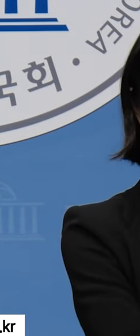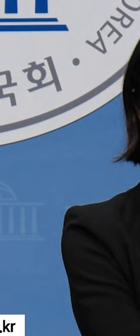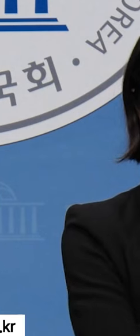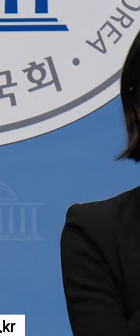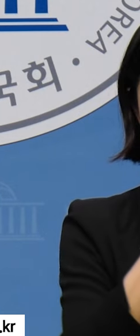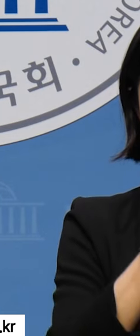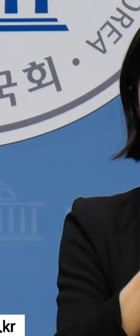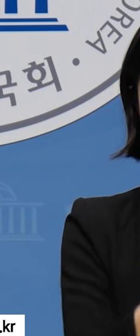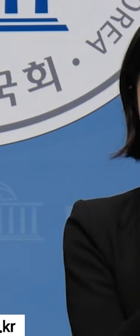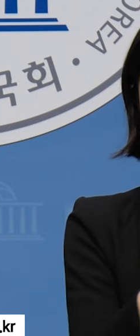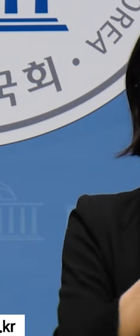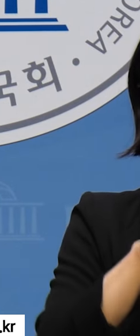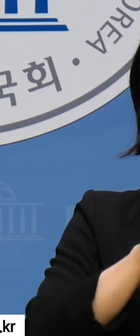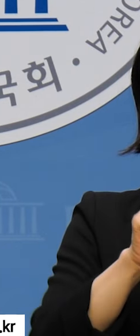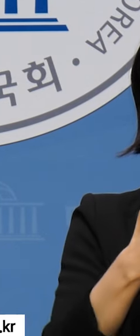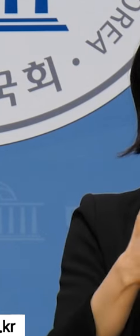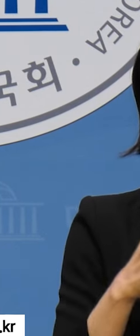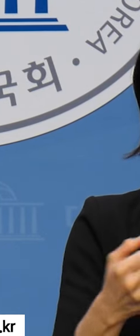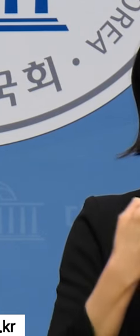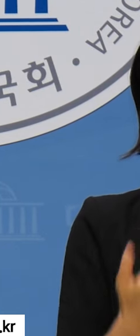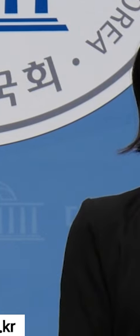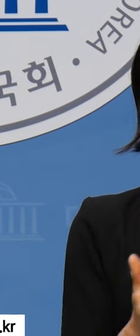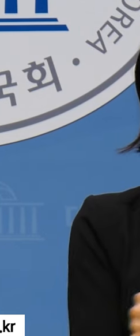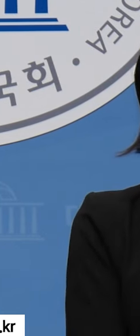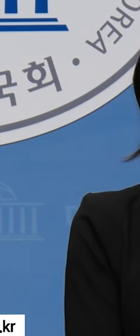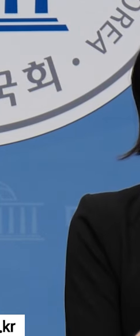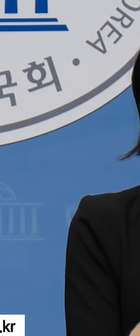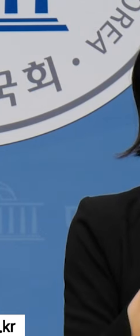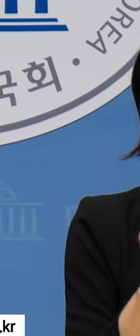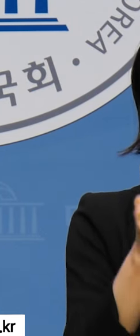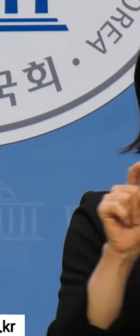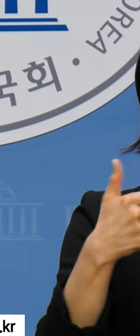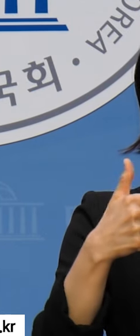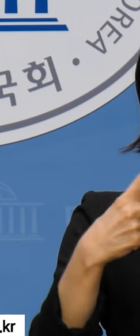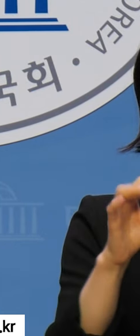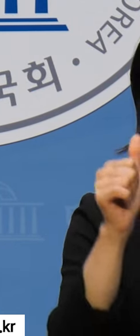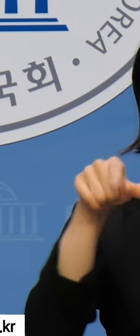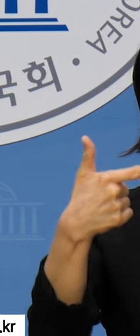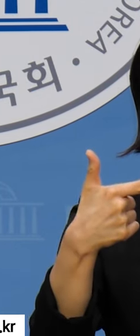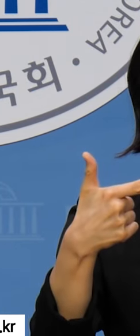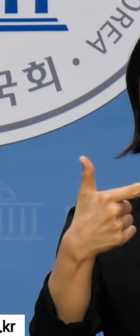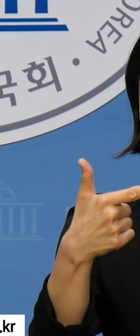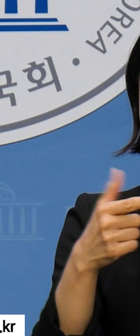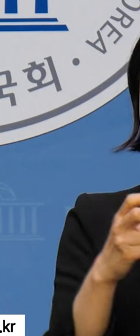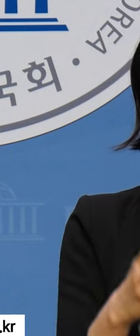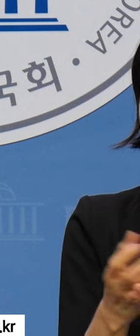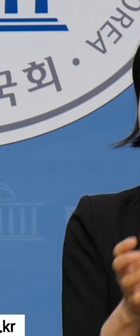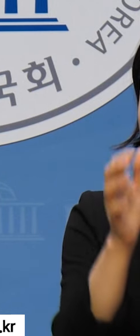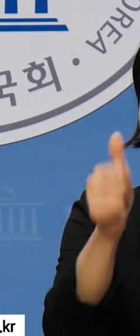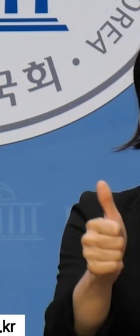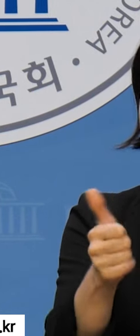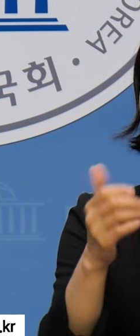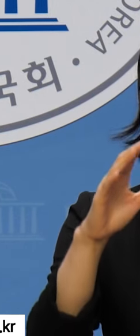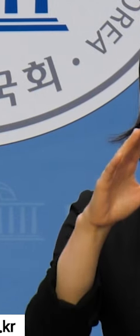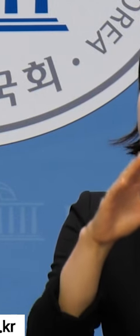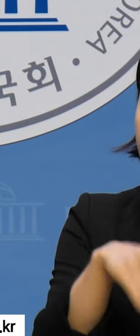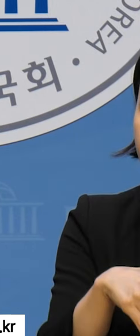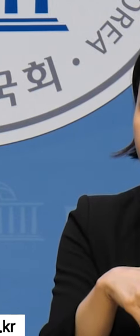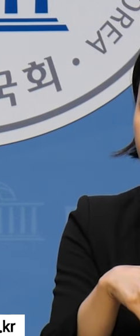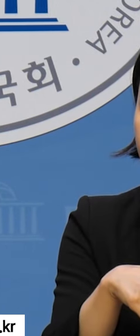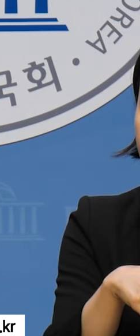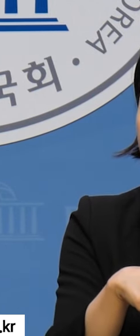최고위원이 한동훈 당대표 후보가 법무부장관 시절부터 우호적인 온라인 여론을 조성하는